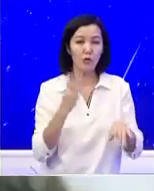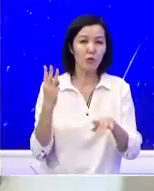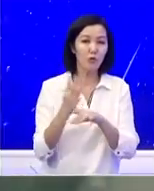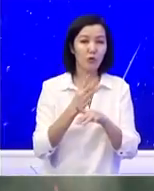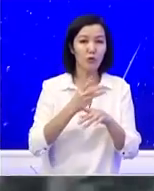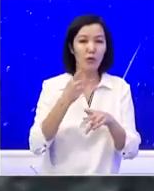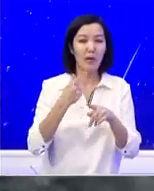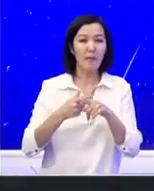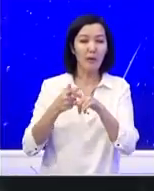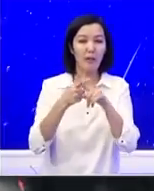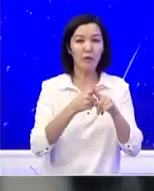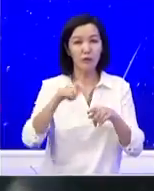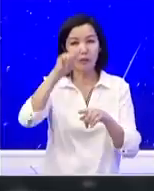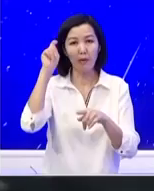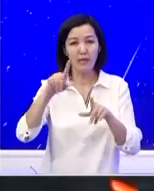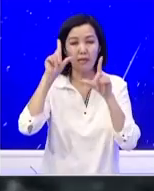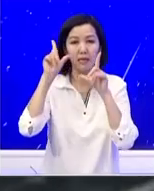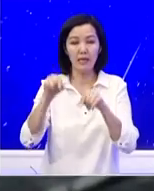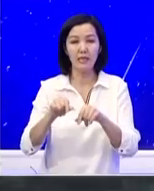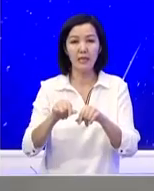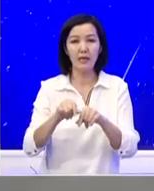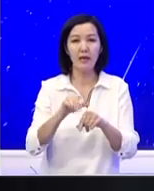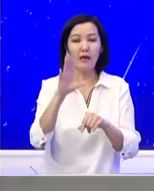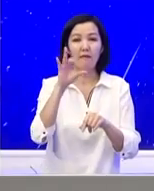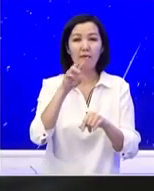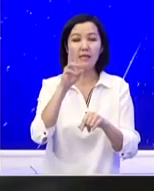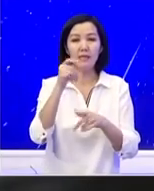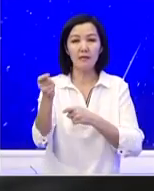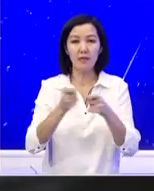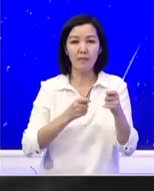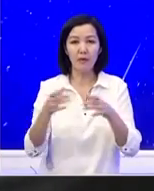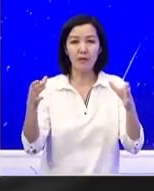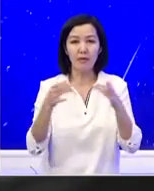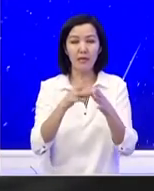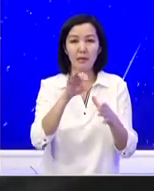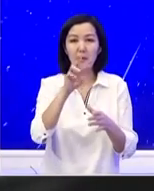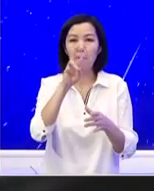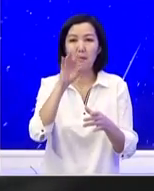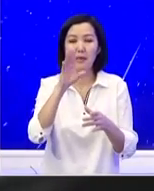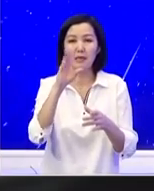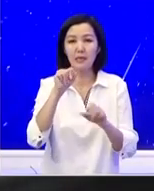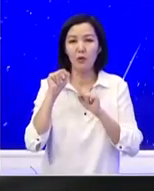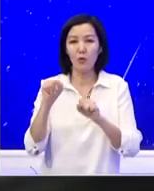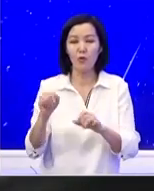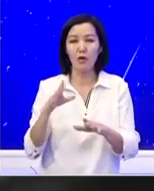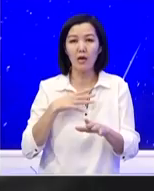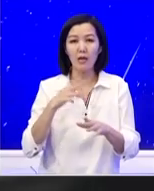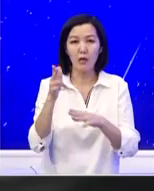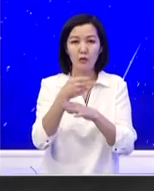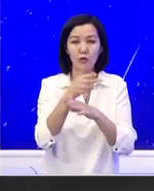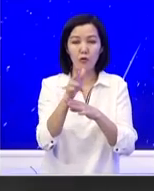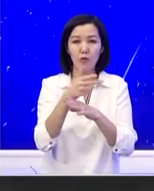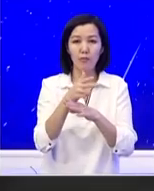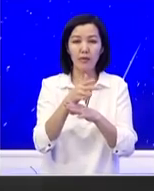майданында соғысады. Кеңес одағының маршалы қолбасшы Васильевскийдің басшылығымен Минскіні азат етуге де қатысады. Түсірілім барысында